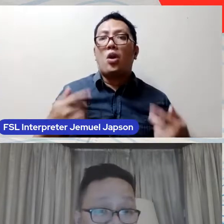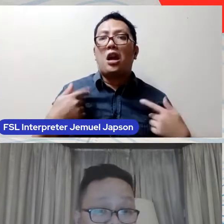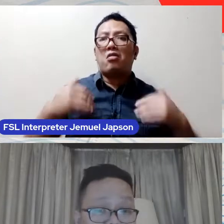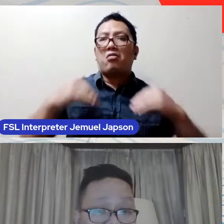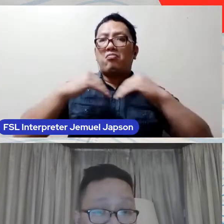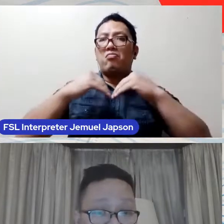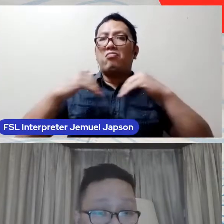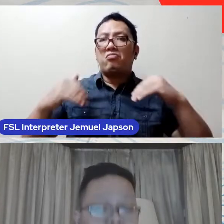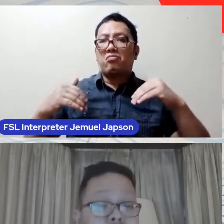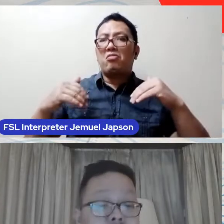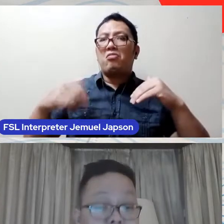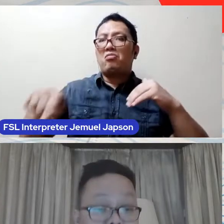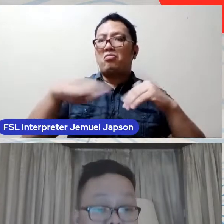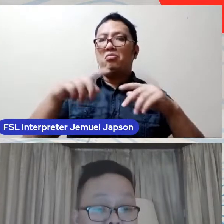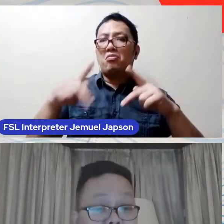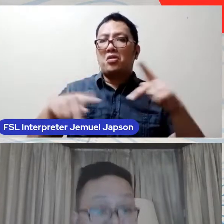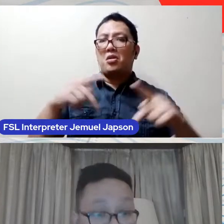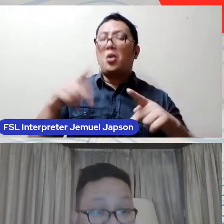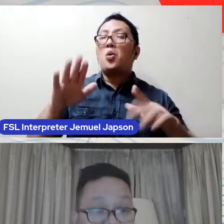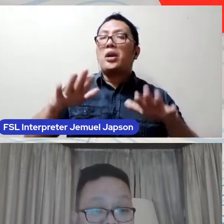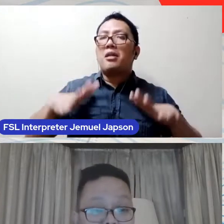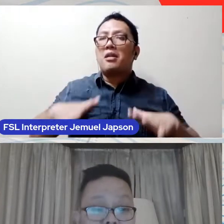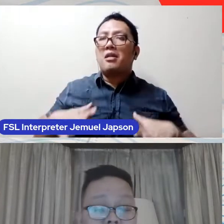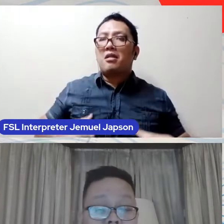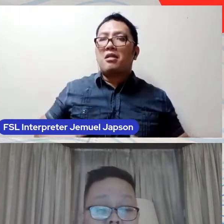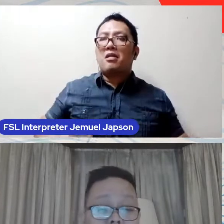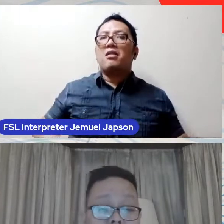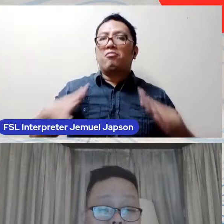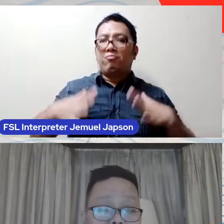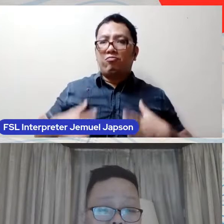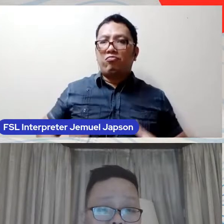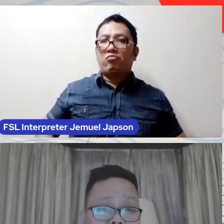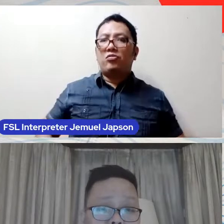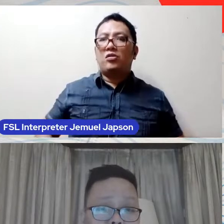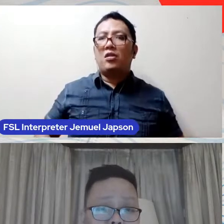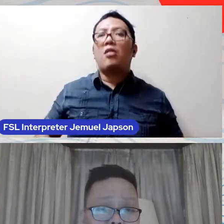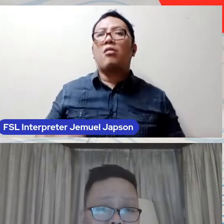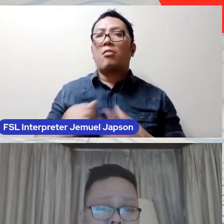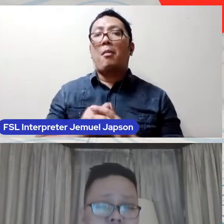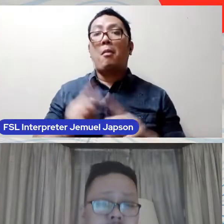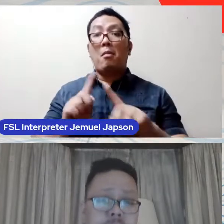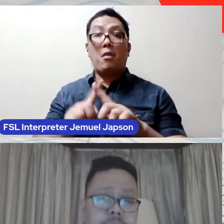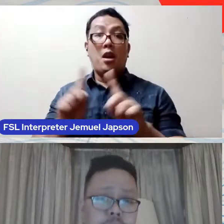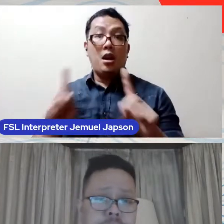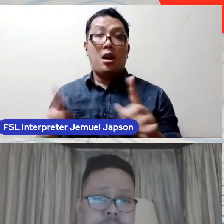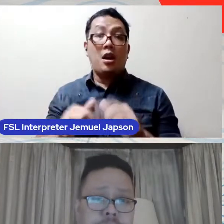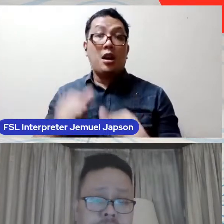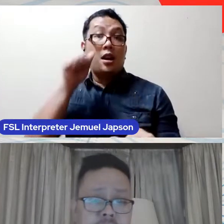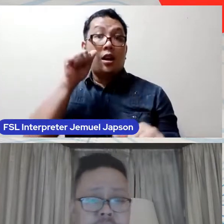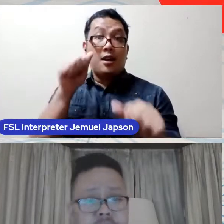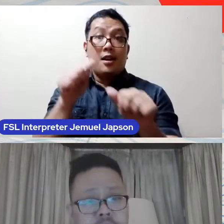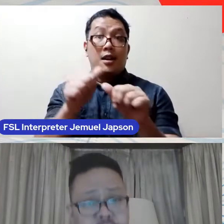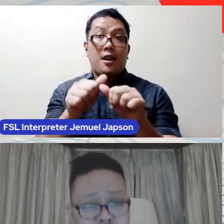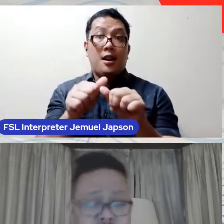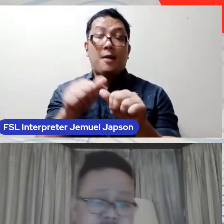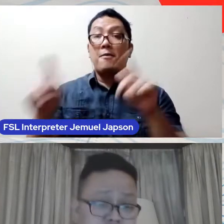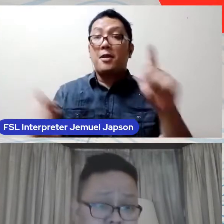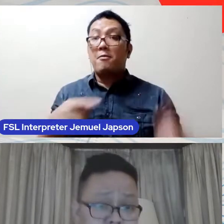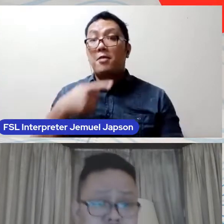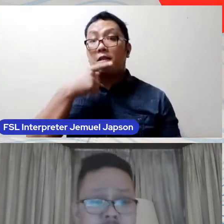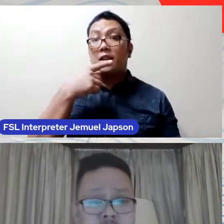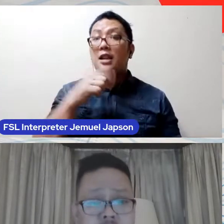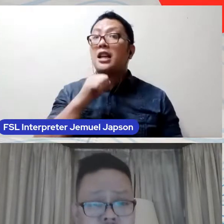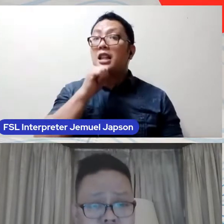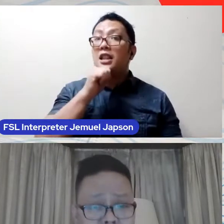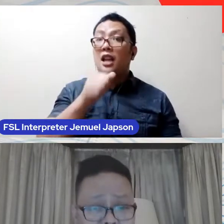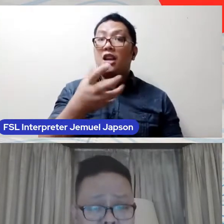talagang mapapakalma, no? Ma-appease in your words. But remember, when people say they don't trust